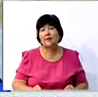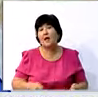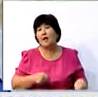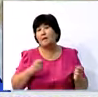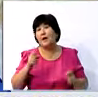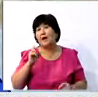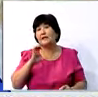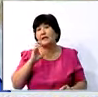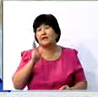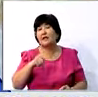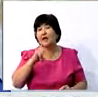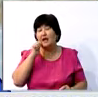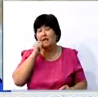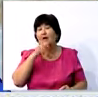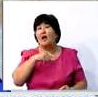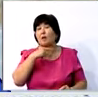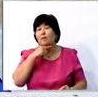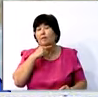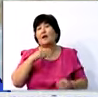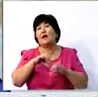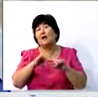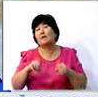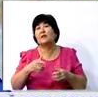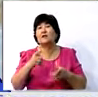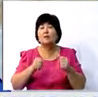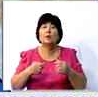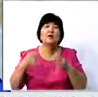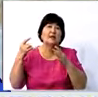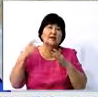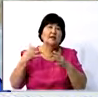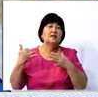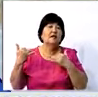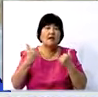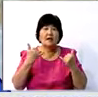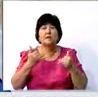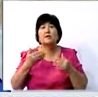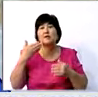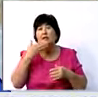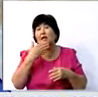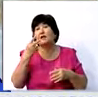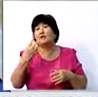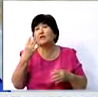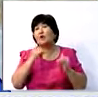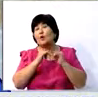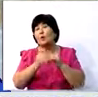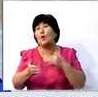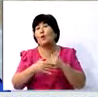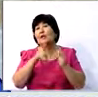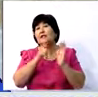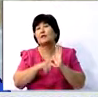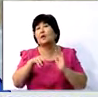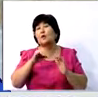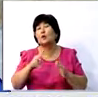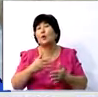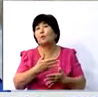Привезли казалинские конфеты, молочные, колбасные изделия, рис, дыня, арбузы, овощи. На 24 машинах около 70